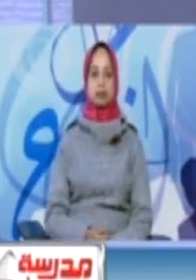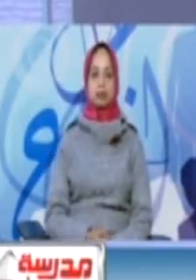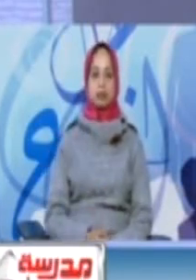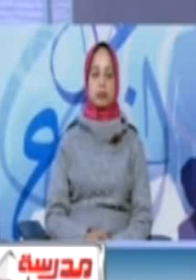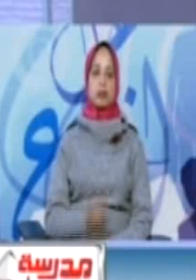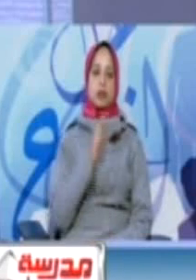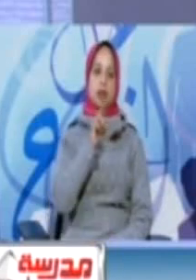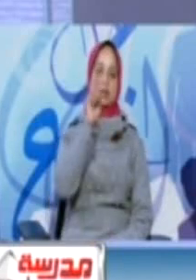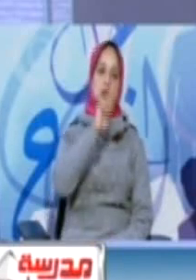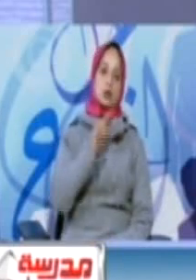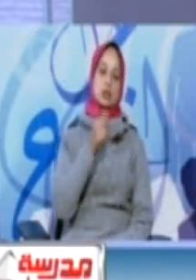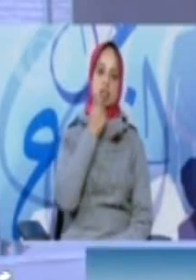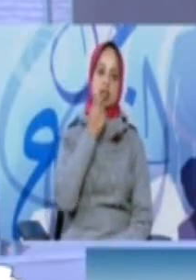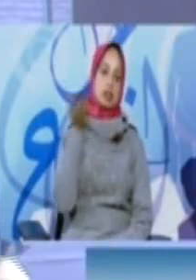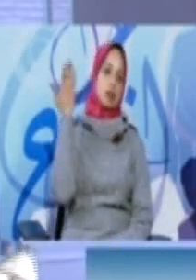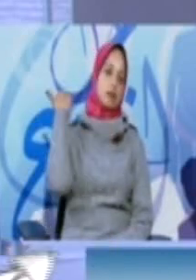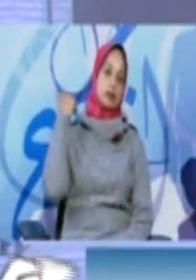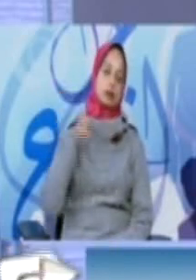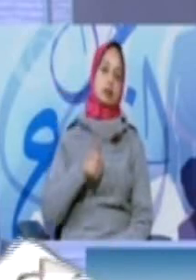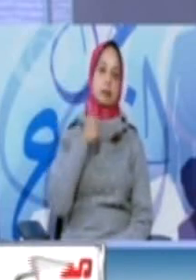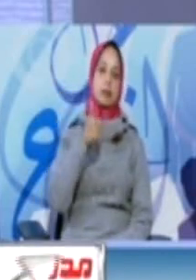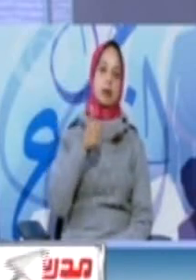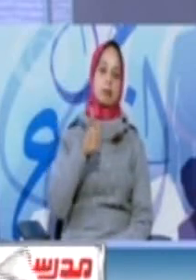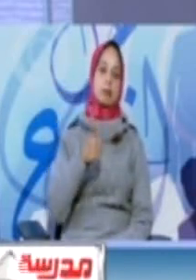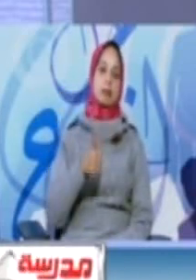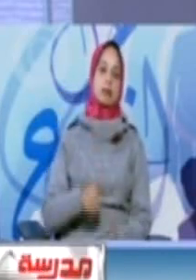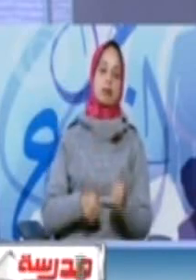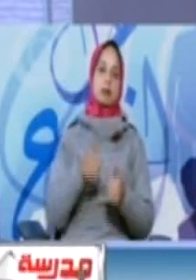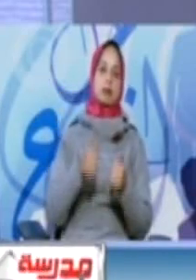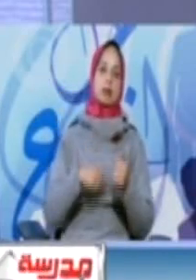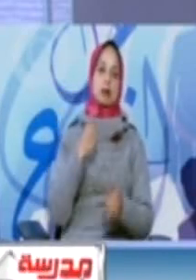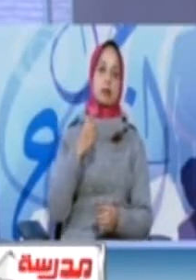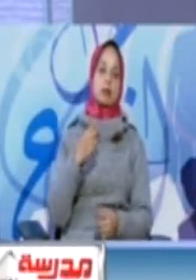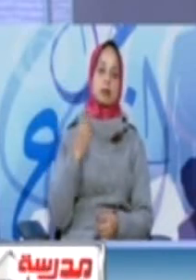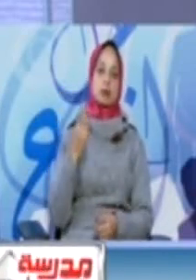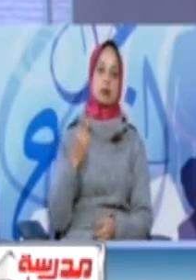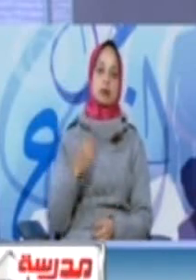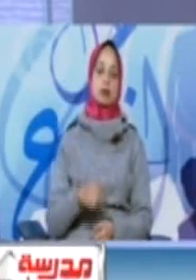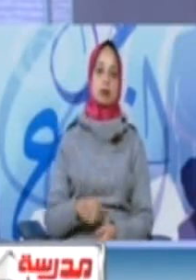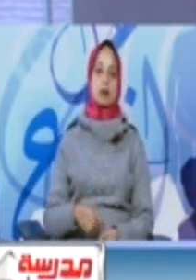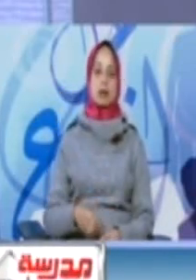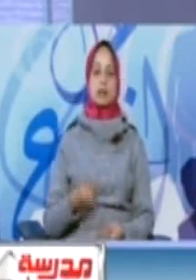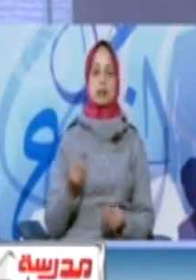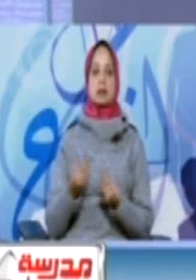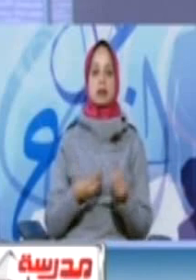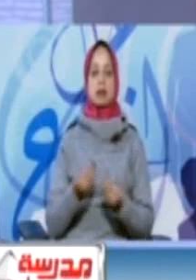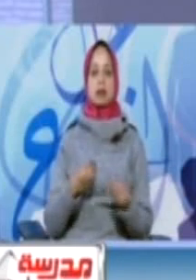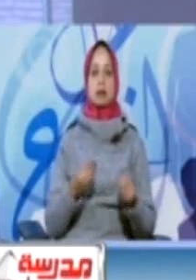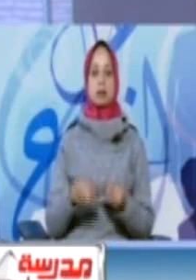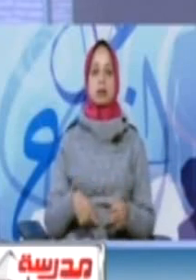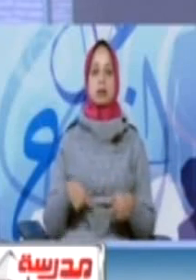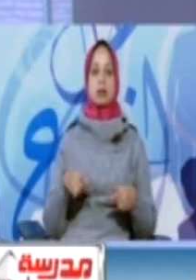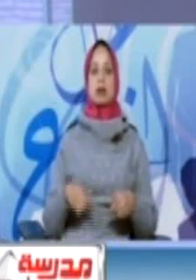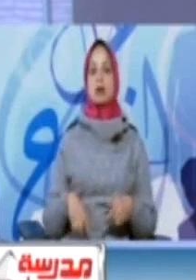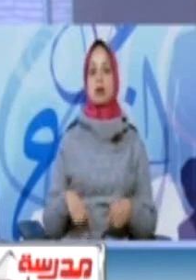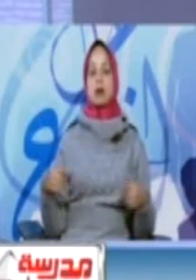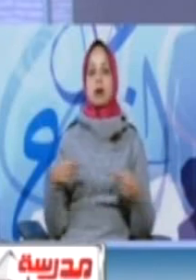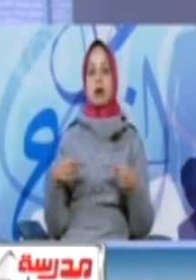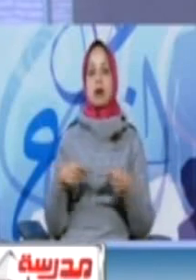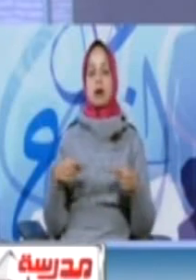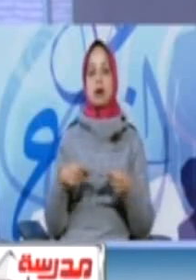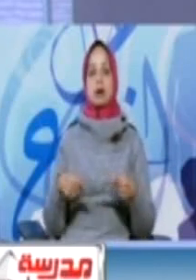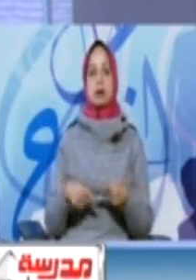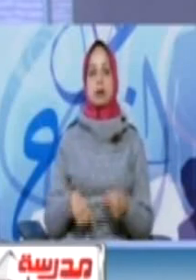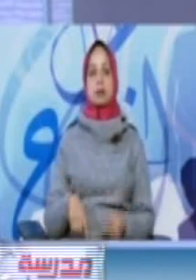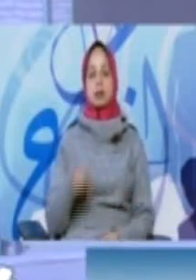في سؤال السنة اللي فاتت جميل قوي جاي في الدور الأول والدور الثاني. اتفضل. ما العلاقة بين حرب الشام والاقتصاد المصري؟ حرب